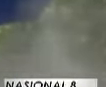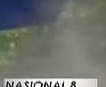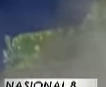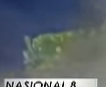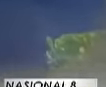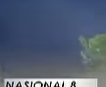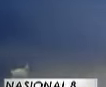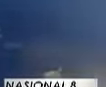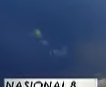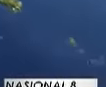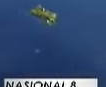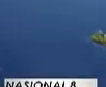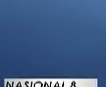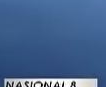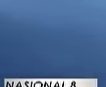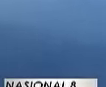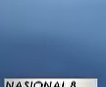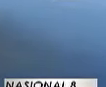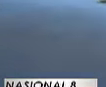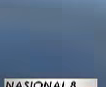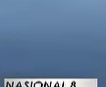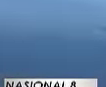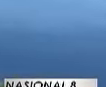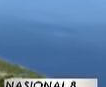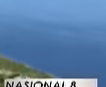hai hai hai hai